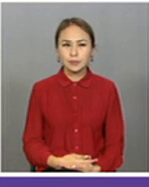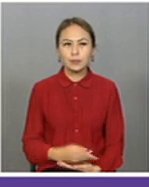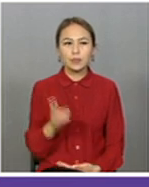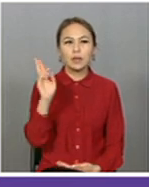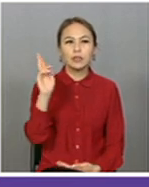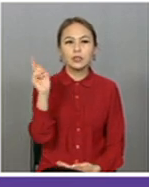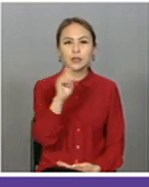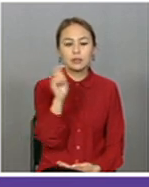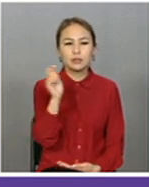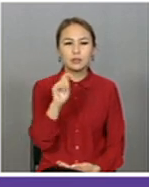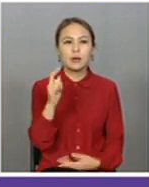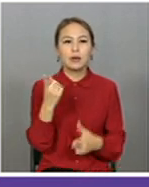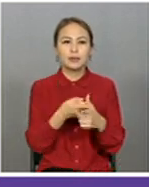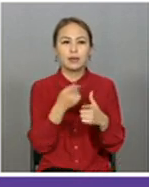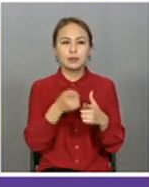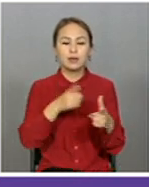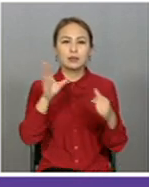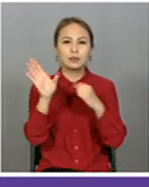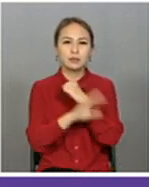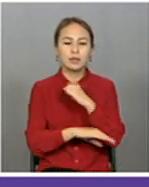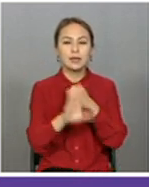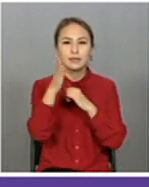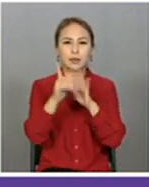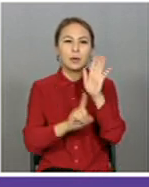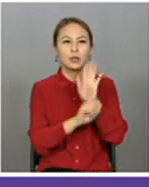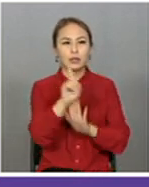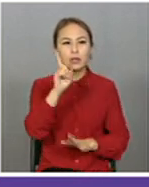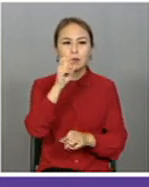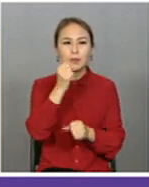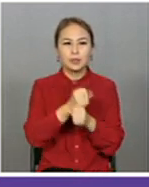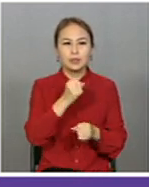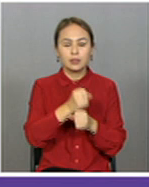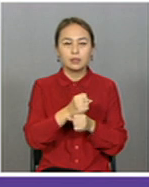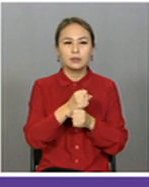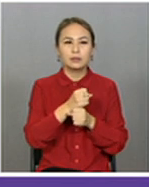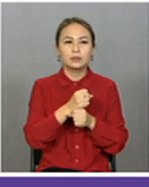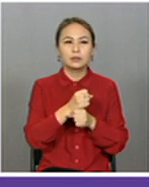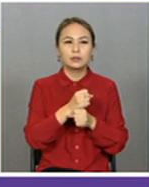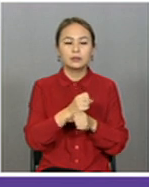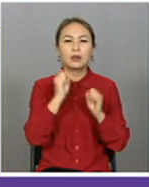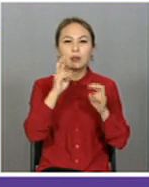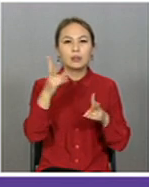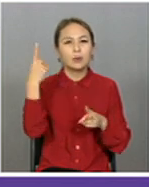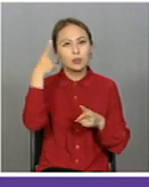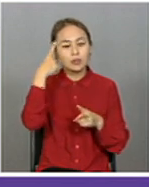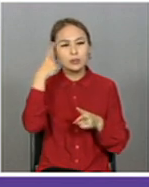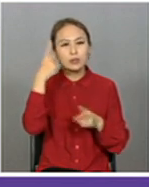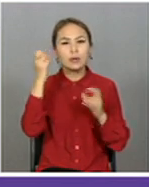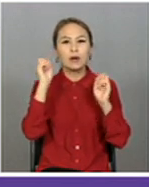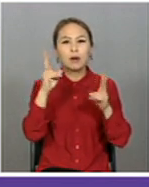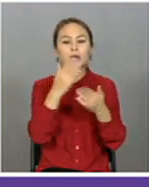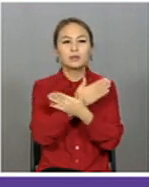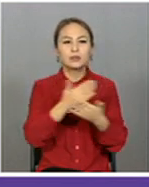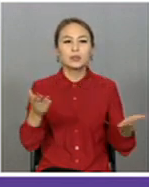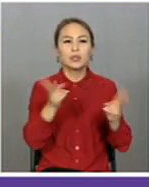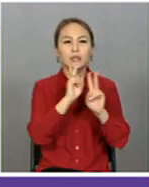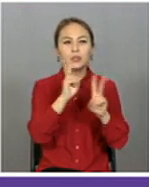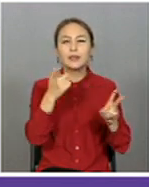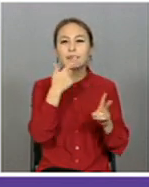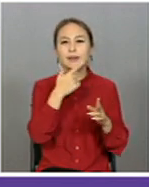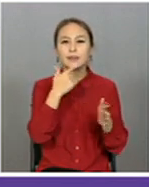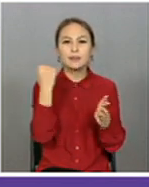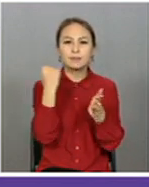айы аптаның сейсенбі күнінен басталады. Балалар, қалай ойлайсыңдар, неге күй күндер қызылмен